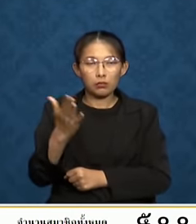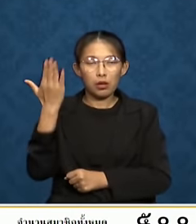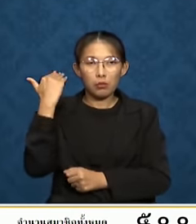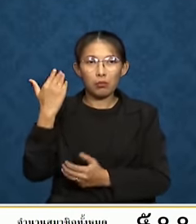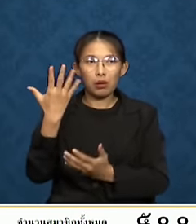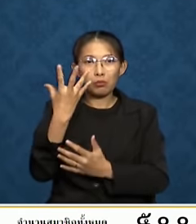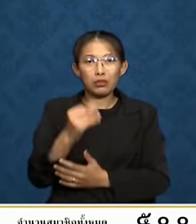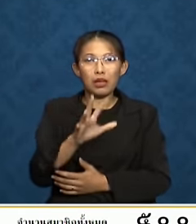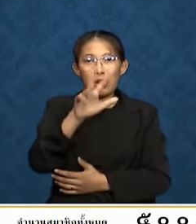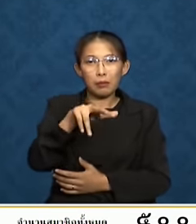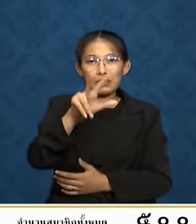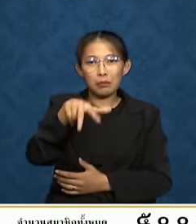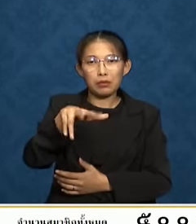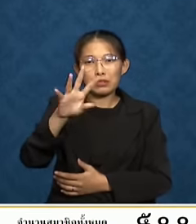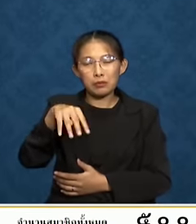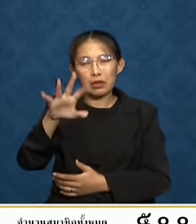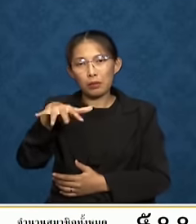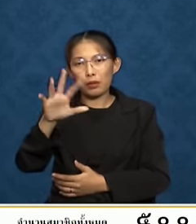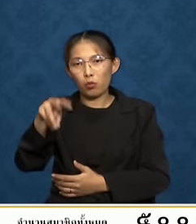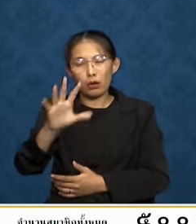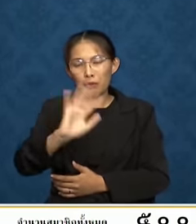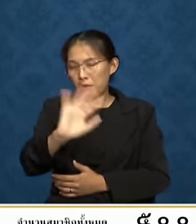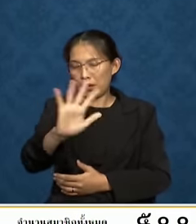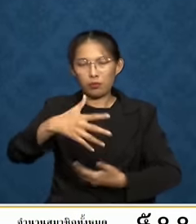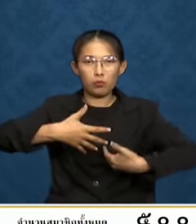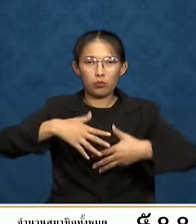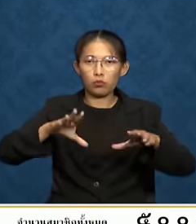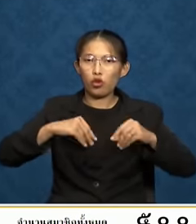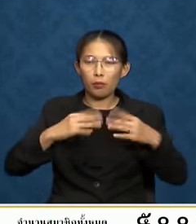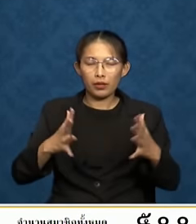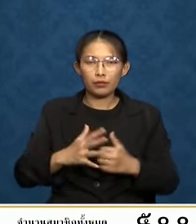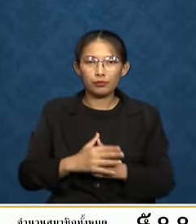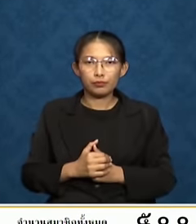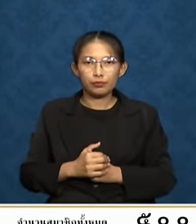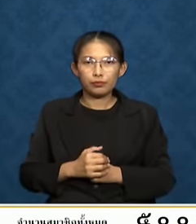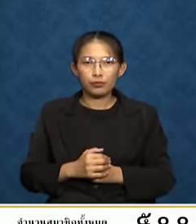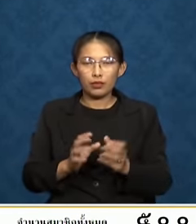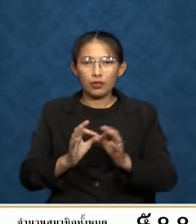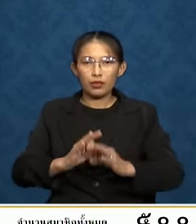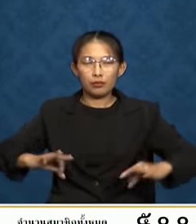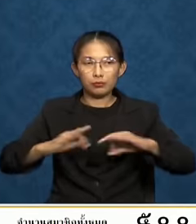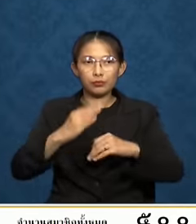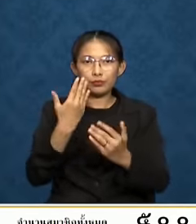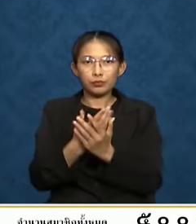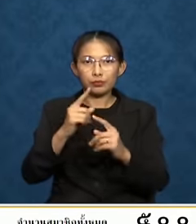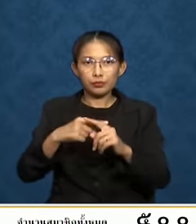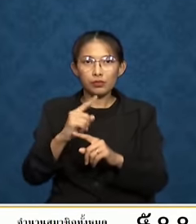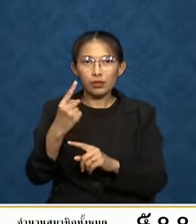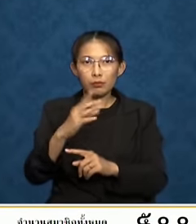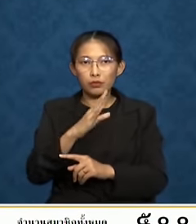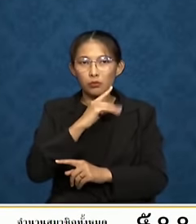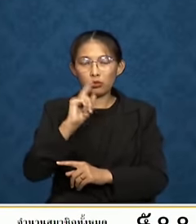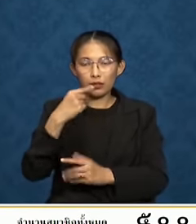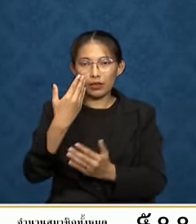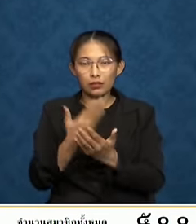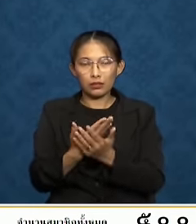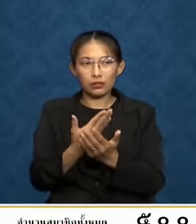5,000 3,0004,000 5,000 6,000นี่ไม่ยอมนะเพราะฉะนั้นเงินเดือนใหม่วันนี้ทหารที่ได้11,000